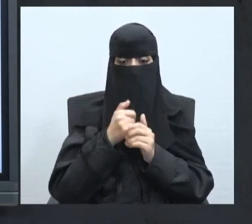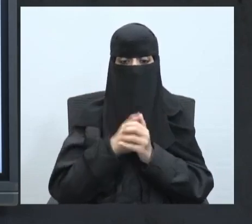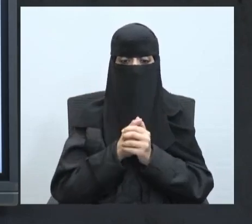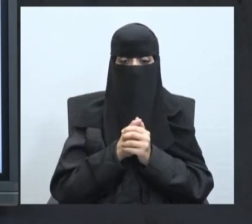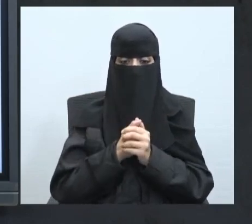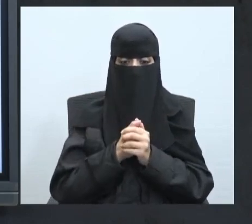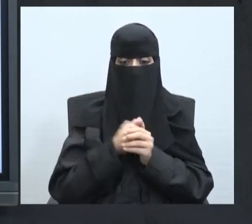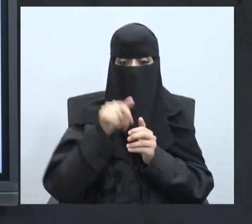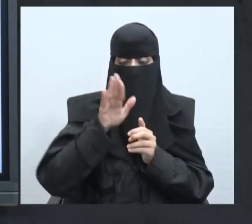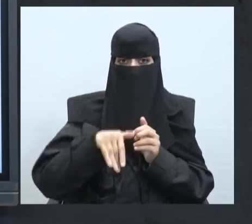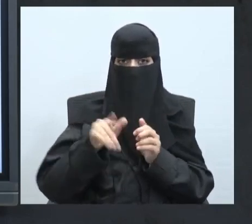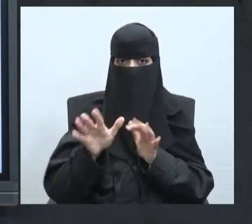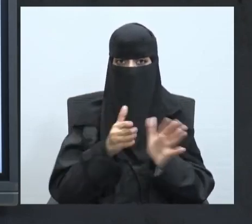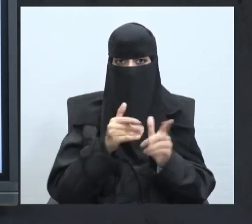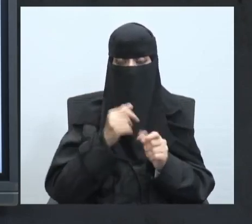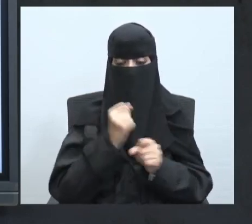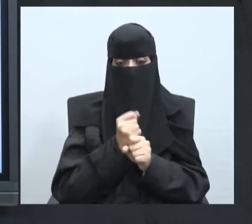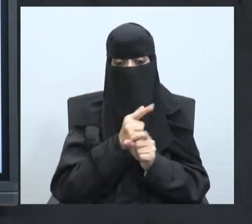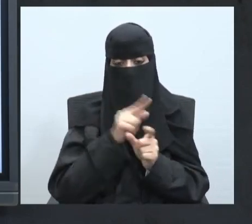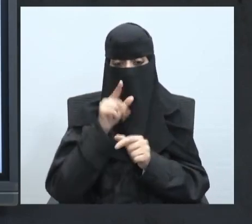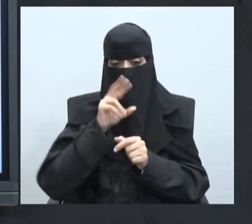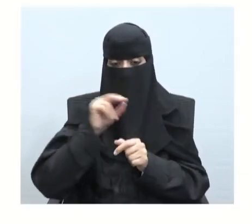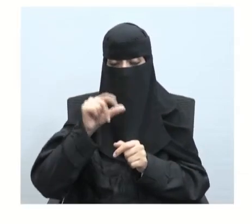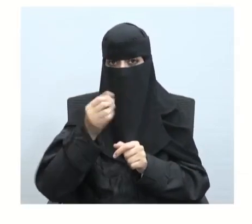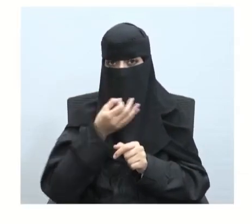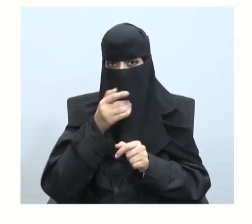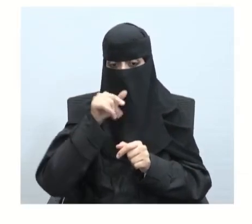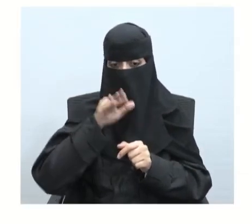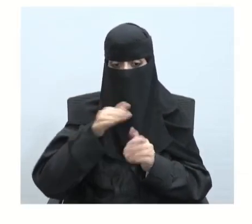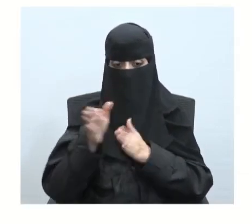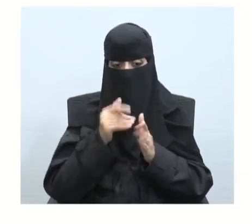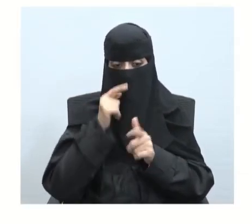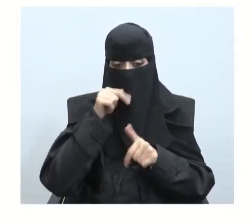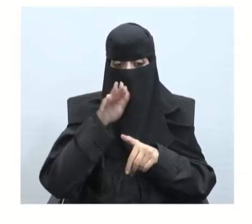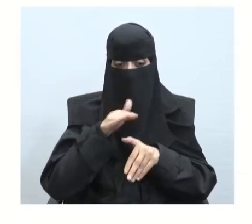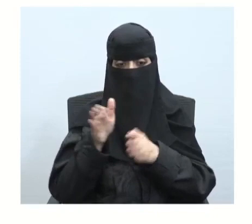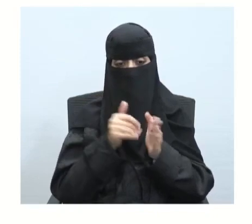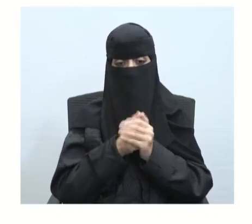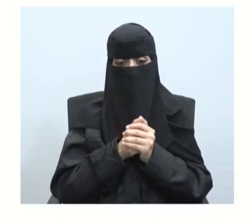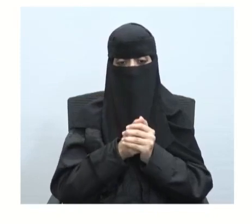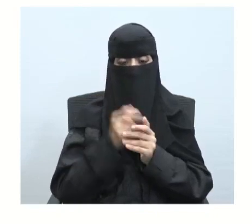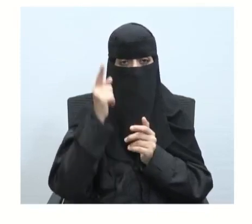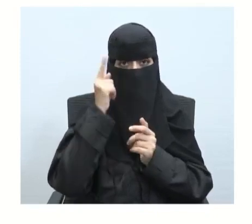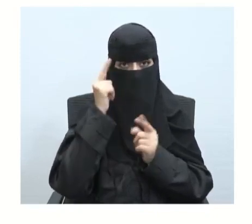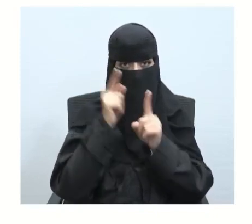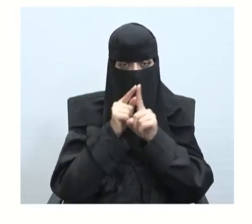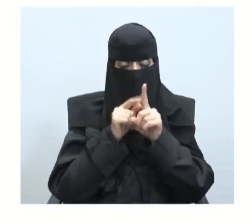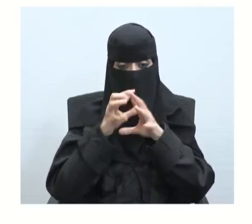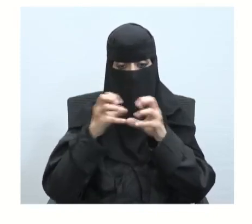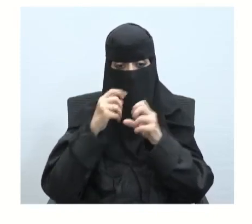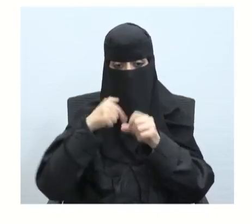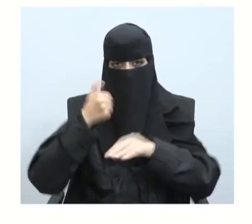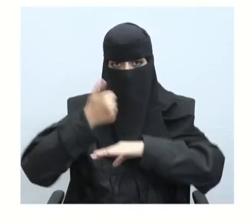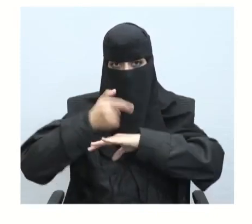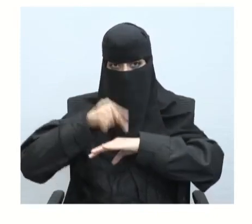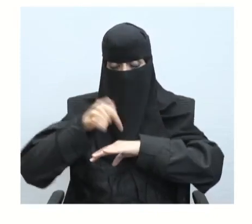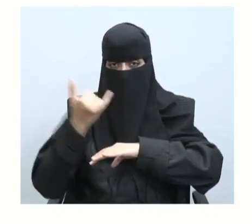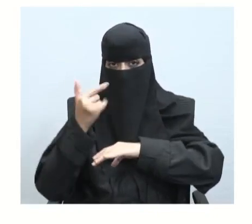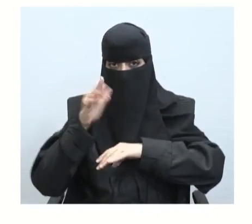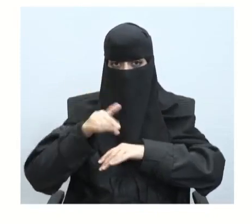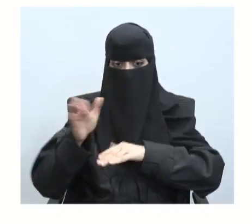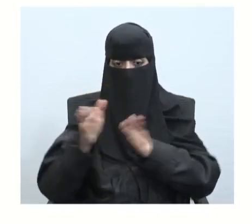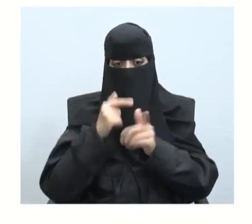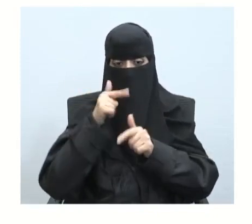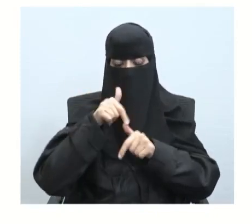والطالبه اما بالنسبه للشغل كما ذكرت قبل قليل ذكرناه او عرفناه من حيث الاساسيات الهامه التي